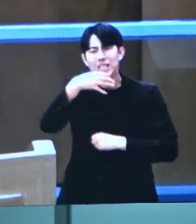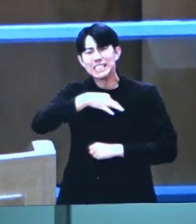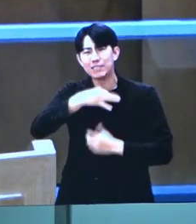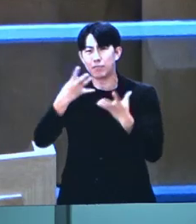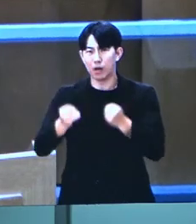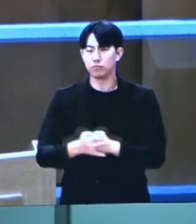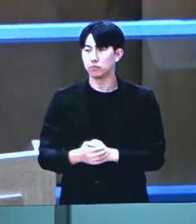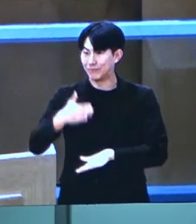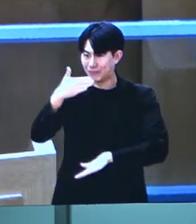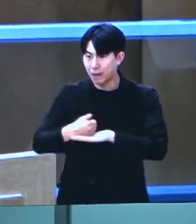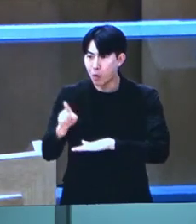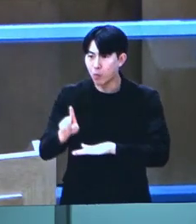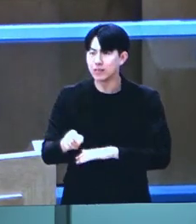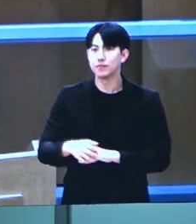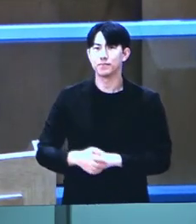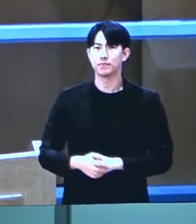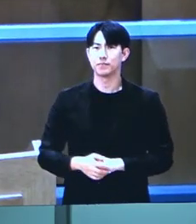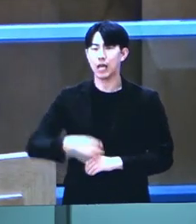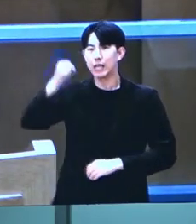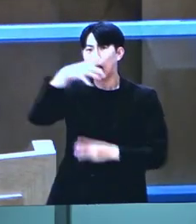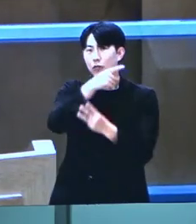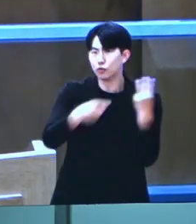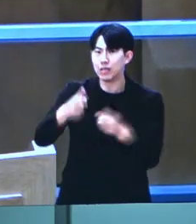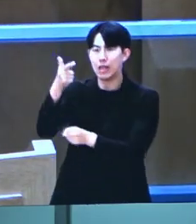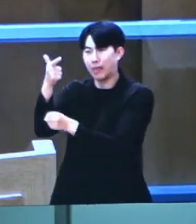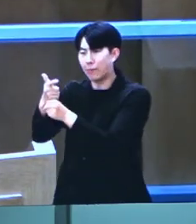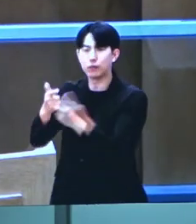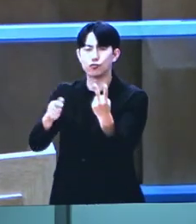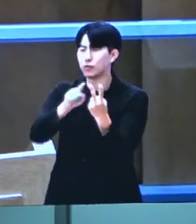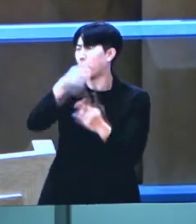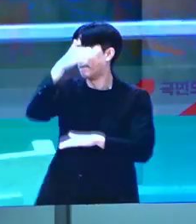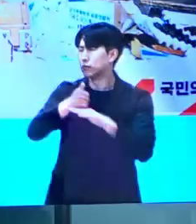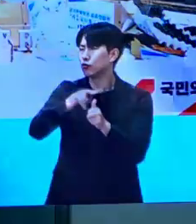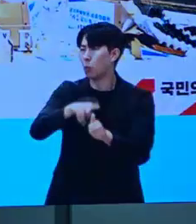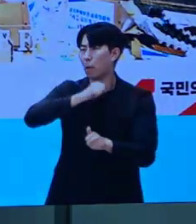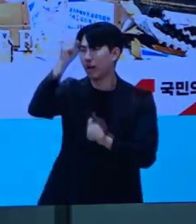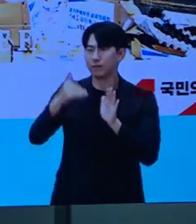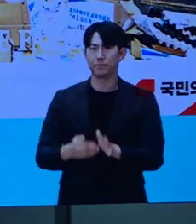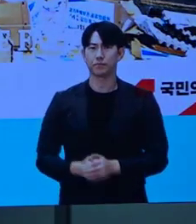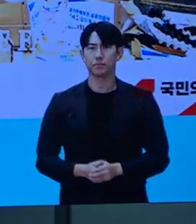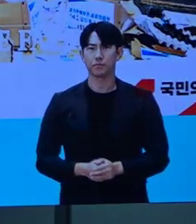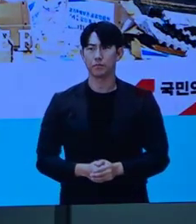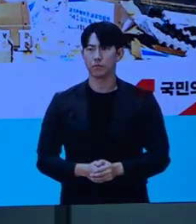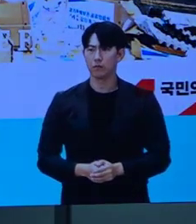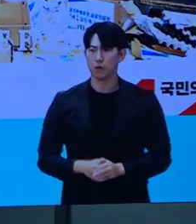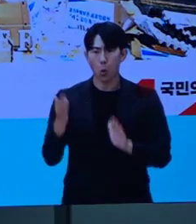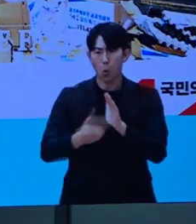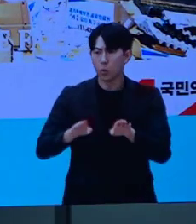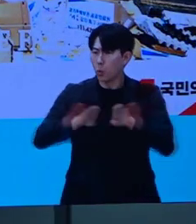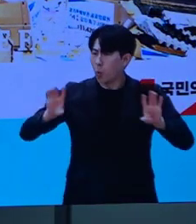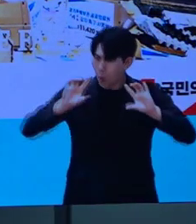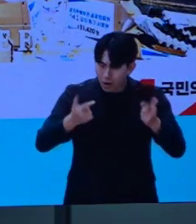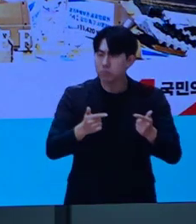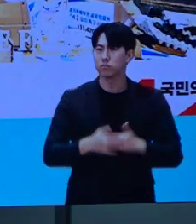두 시가 경기도로부터 실사계획 통보를 받았다는 것입니다. 이러한 불공정한 평가 기준으로